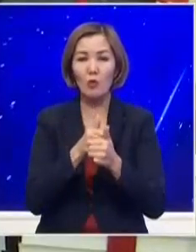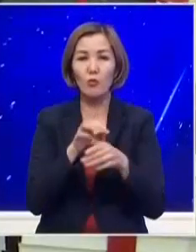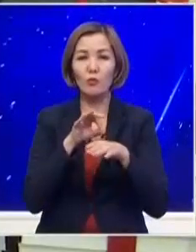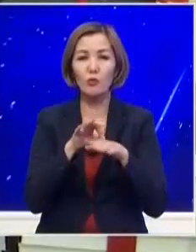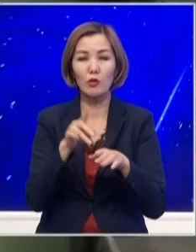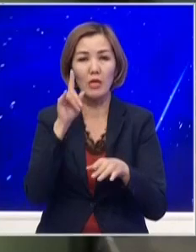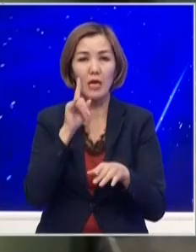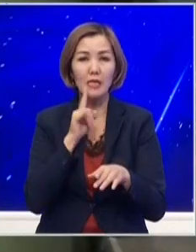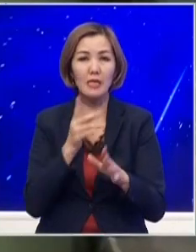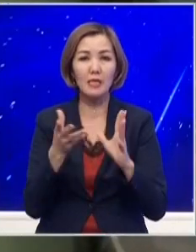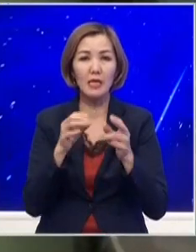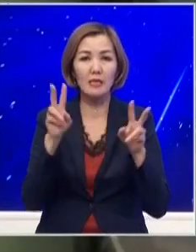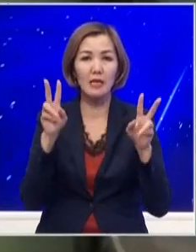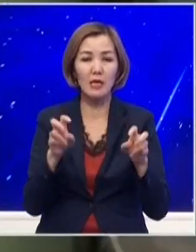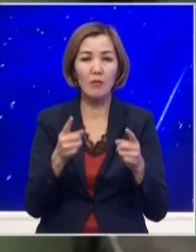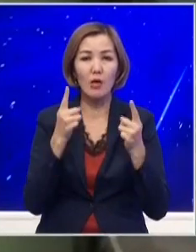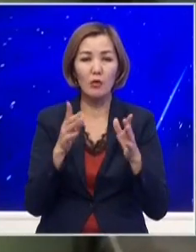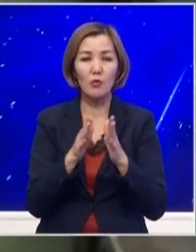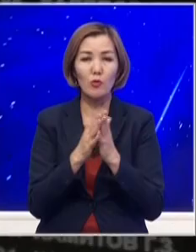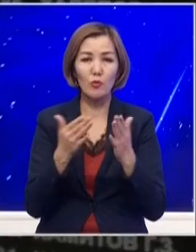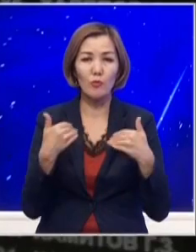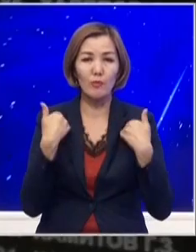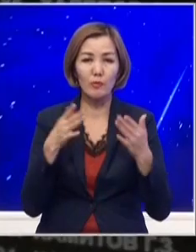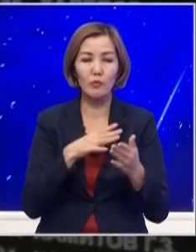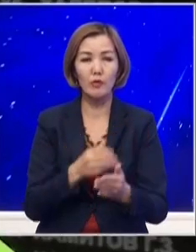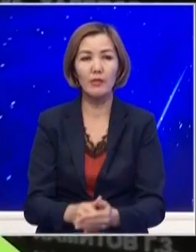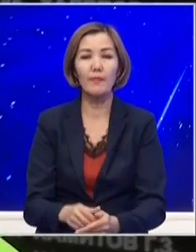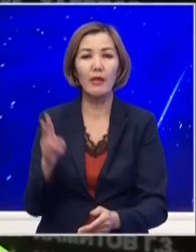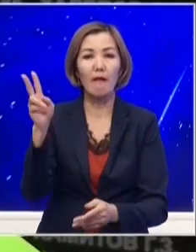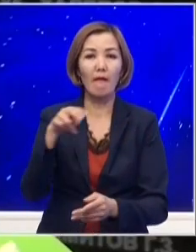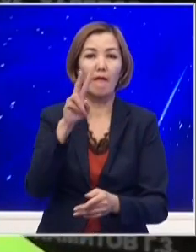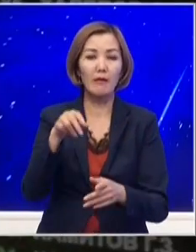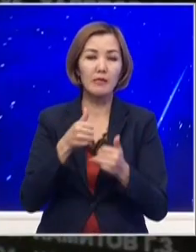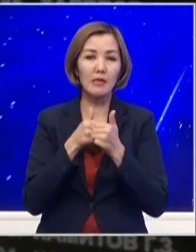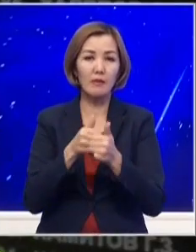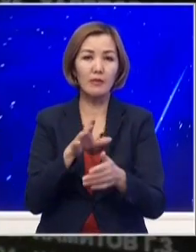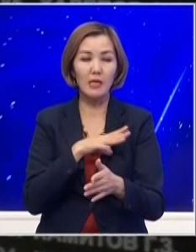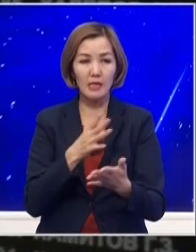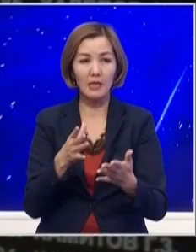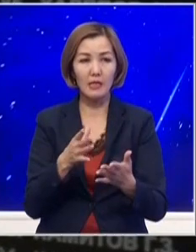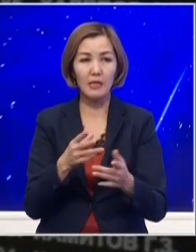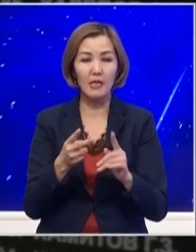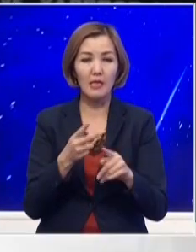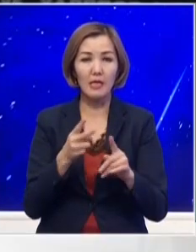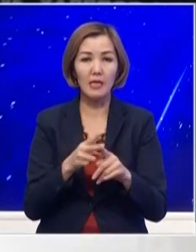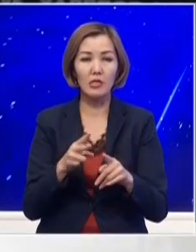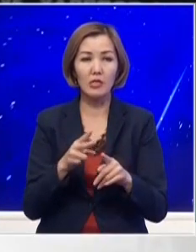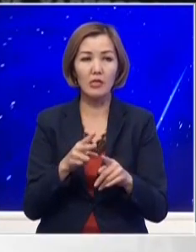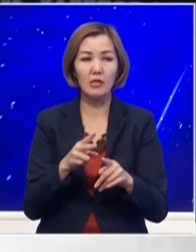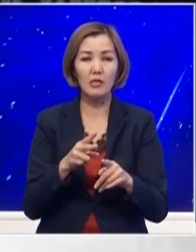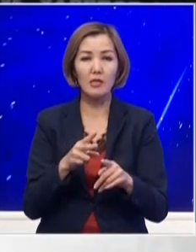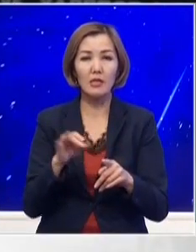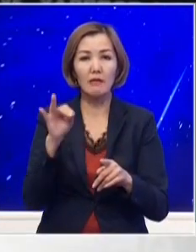ұшыраған қазақтар туралы тың туындылар да бар. Біз сол Қырғызстанда репрессияланған қазақтарды алып шықтық. Екіншісі Тарихи Валиханов атындағы